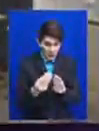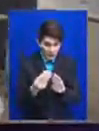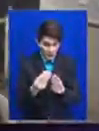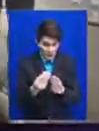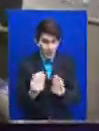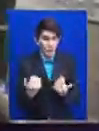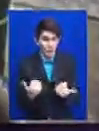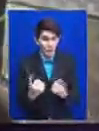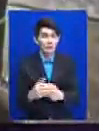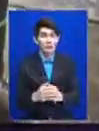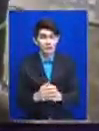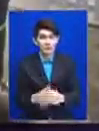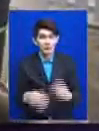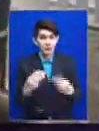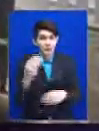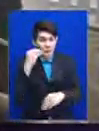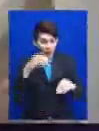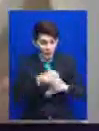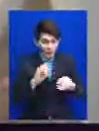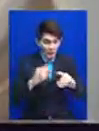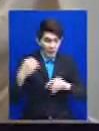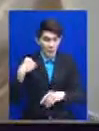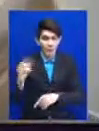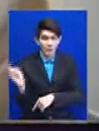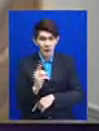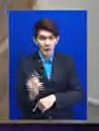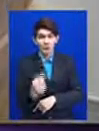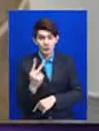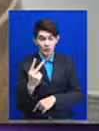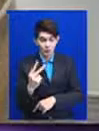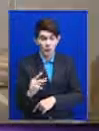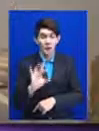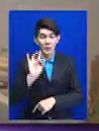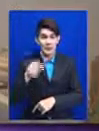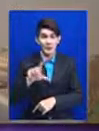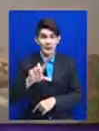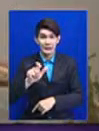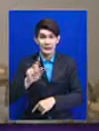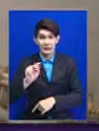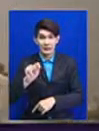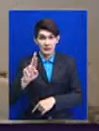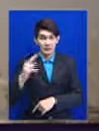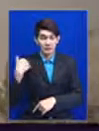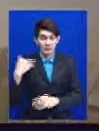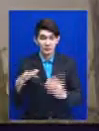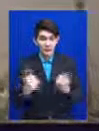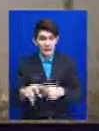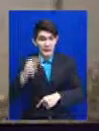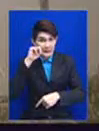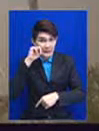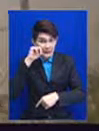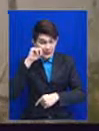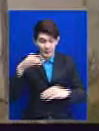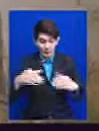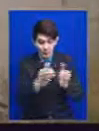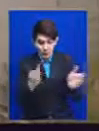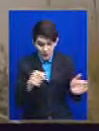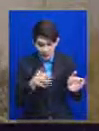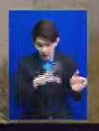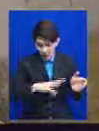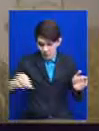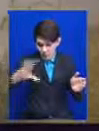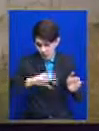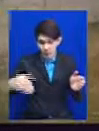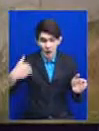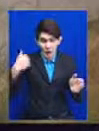จุดจ่ายน้ำกลางให้บ้านวันว่านวันละ2เที่ยวเที่ยวละ 8,000 ลิตรและการสูบน้ำจากอ่างเก็บน้ำห้วยละหานส่งมายังลำห้